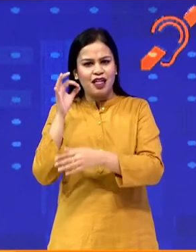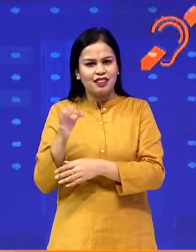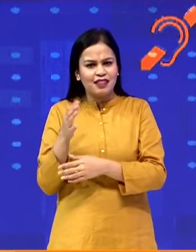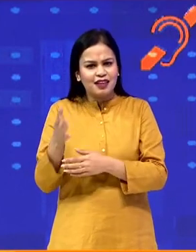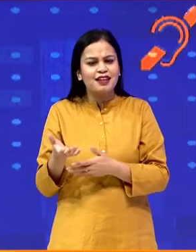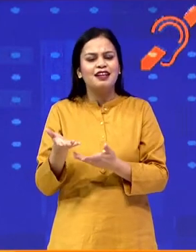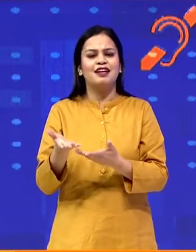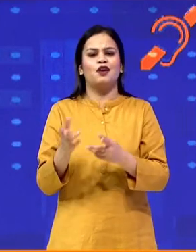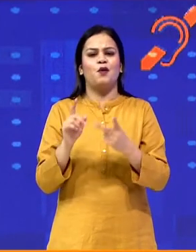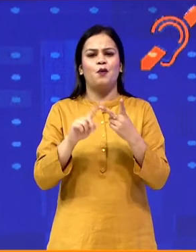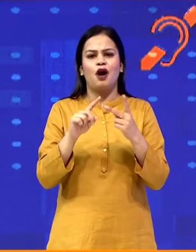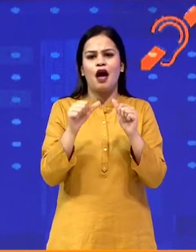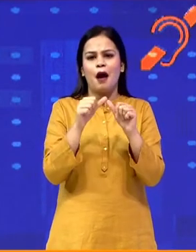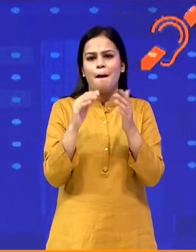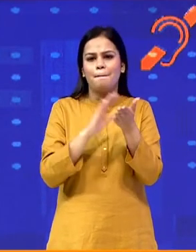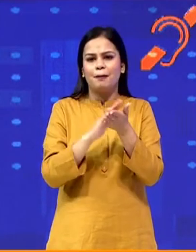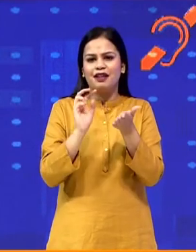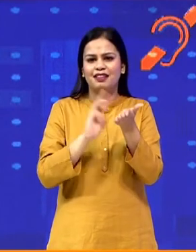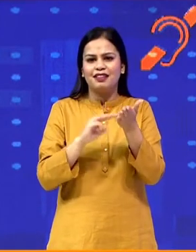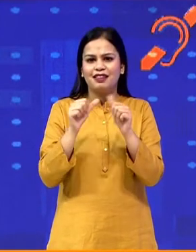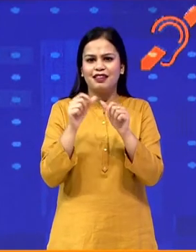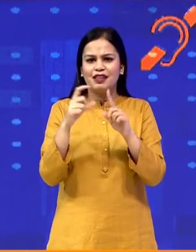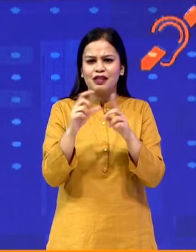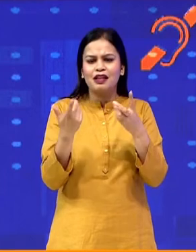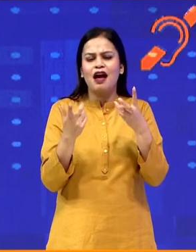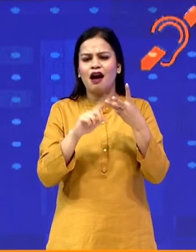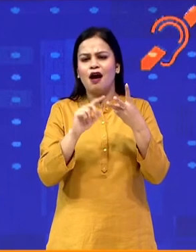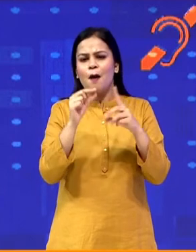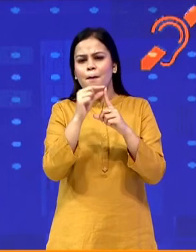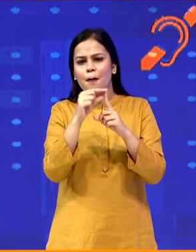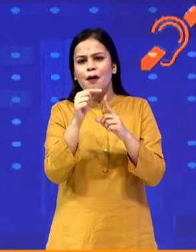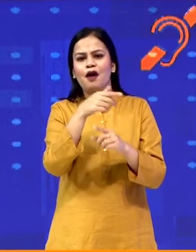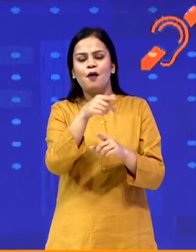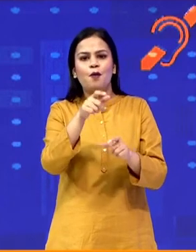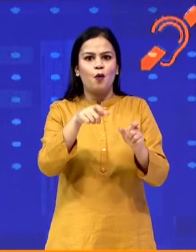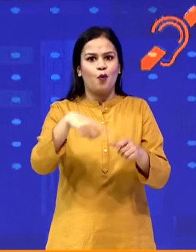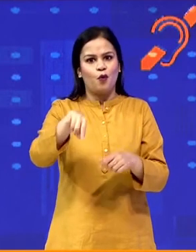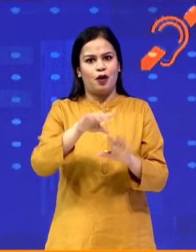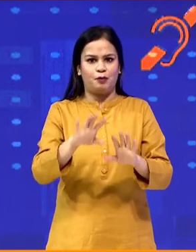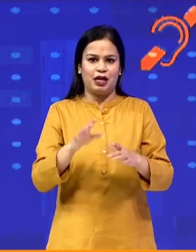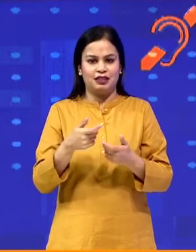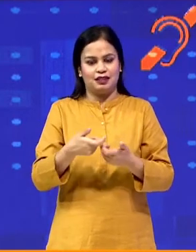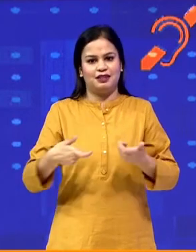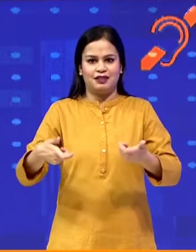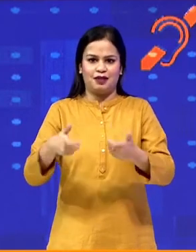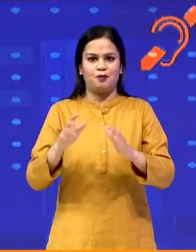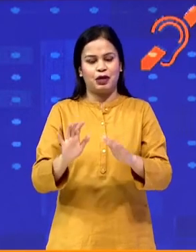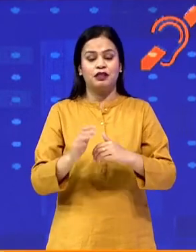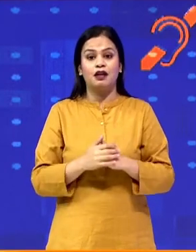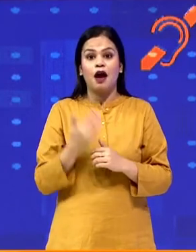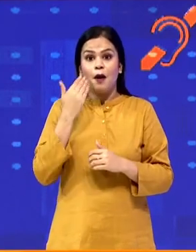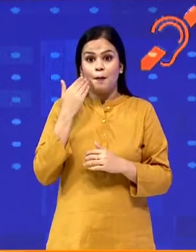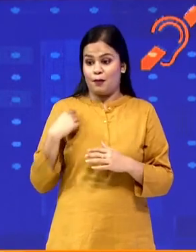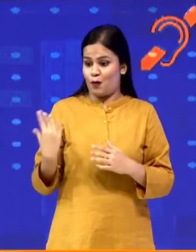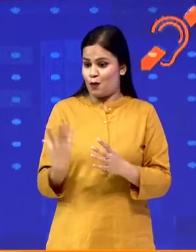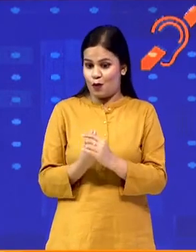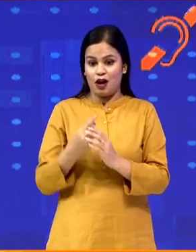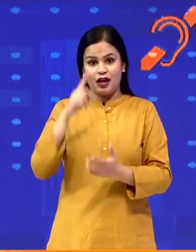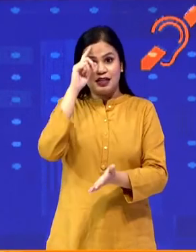और पर्दा पादप है इसके इंसल्टेशन में तो जब हमने डिसाइड